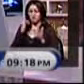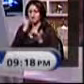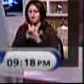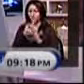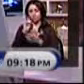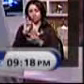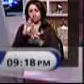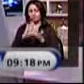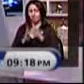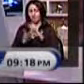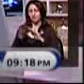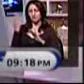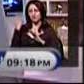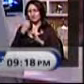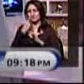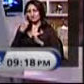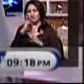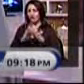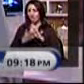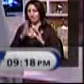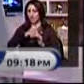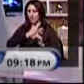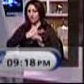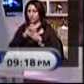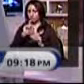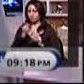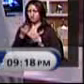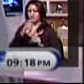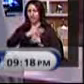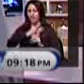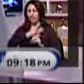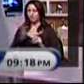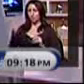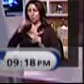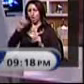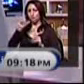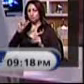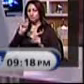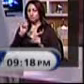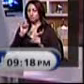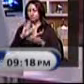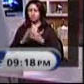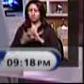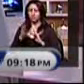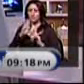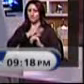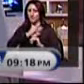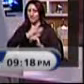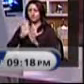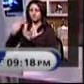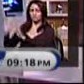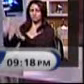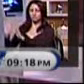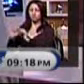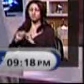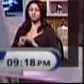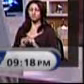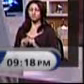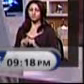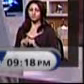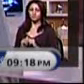يعني احنا نخلص من العسكر نخش على الاخوان، نطلع من الاخوان نروح، ما ينفعش. انما الجيش غير المجلس العسكري. هنا برضو عشان